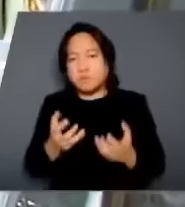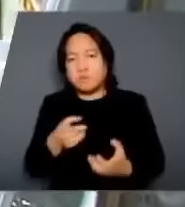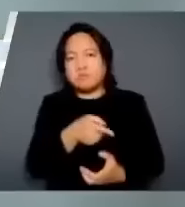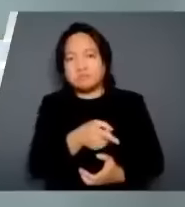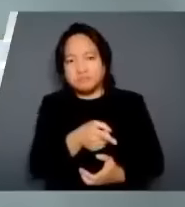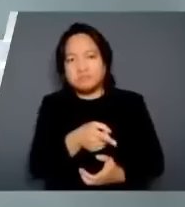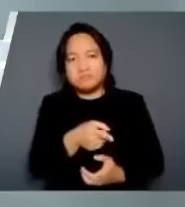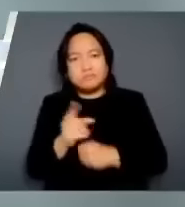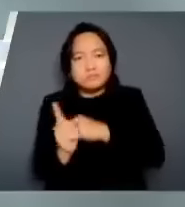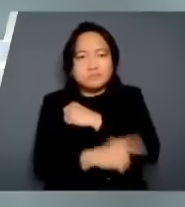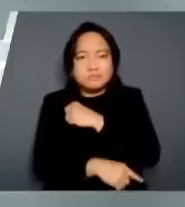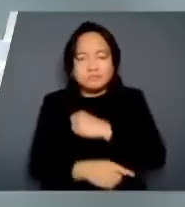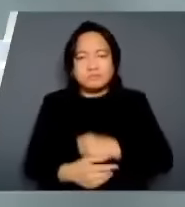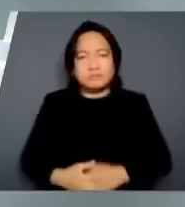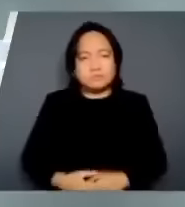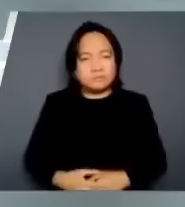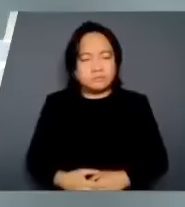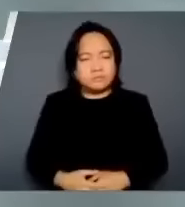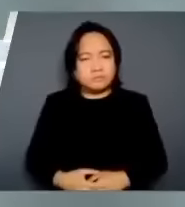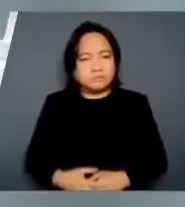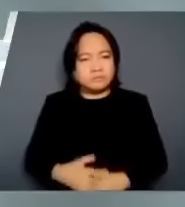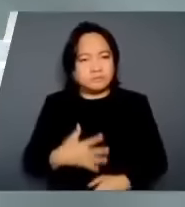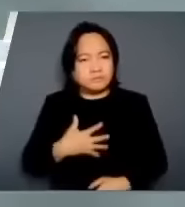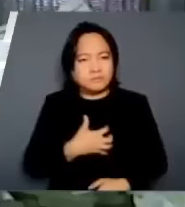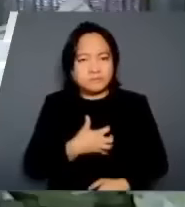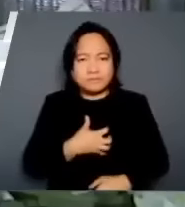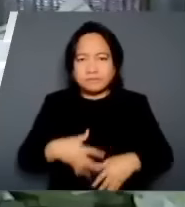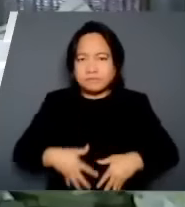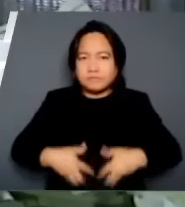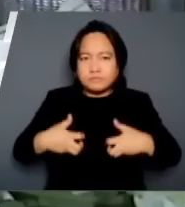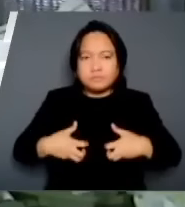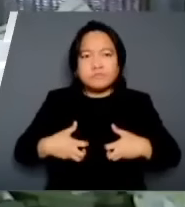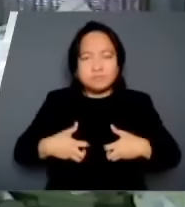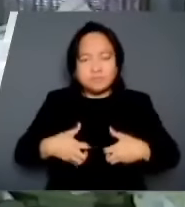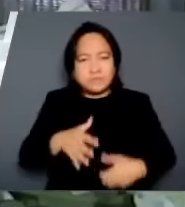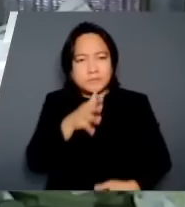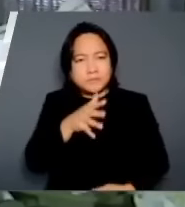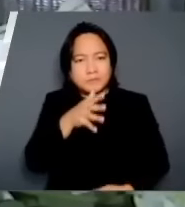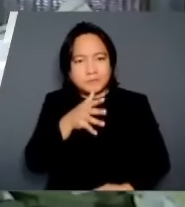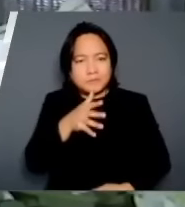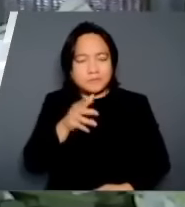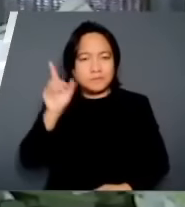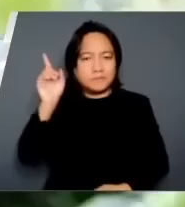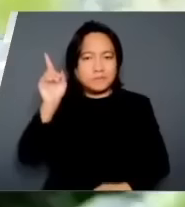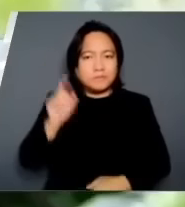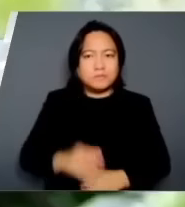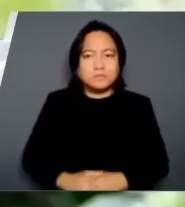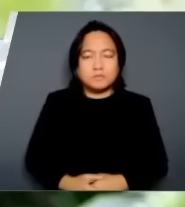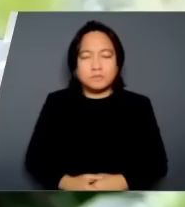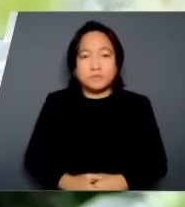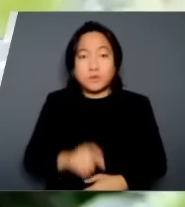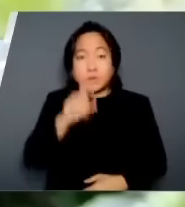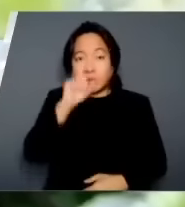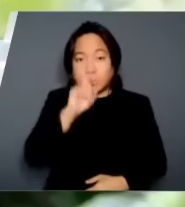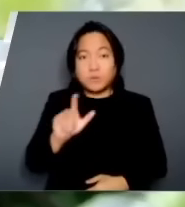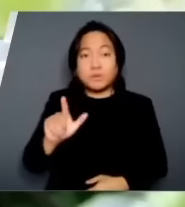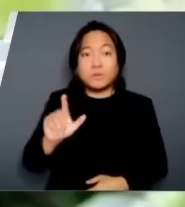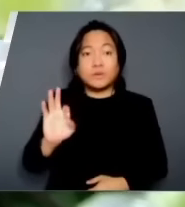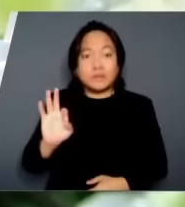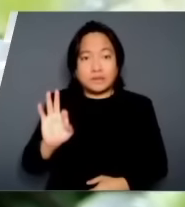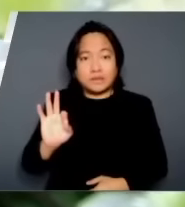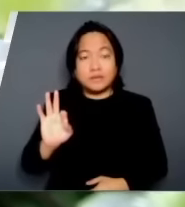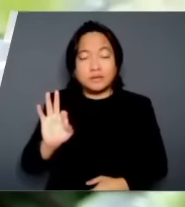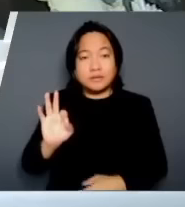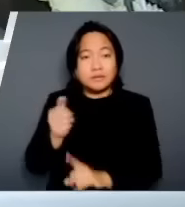matinding galit na nararamdaman ni Nanay Melinda Bayabay. Ang 29 anyos na transgender kasi, biktima ng karahasan